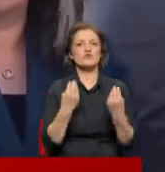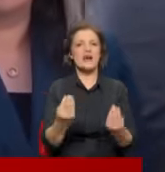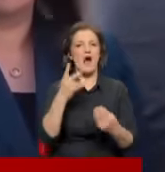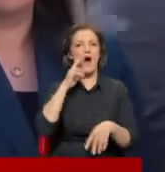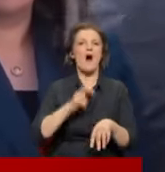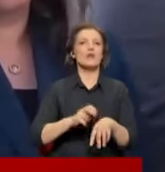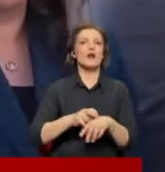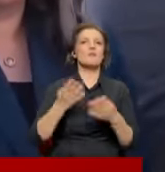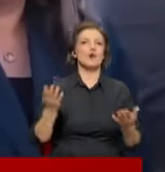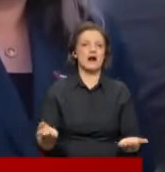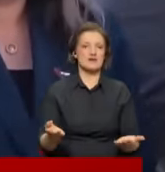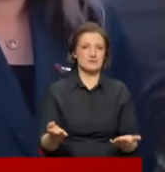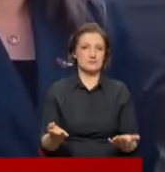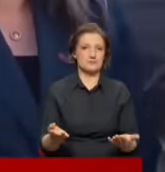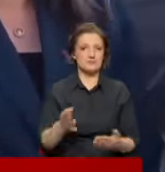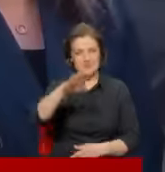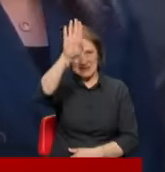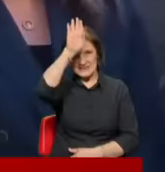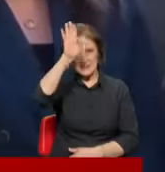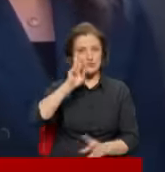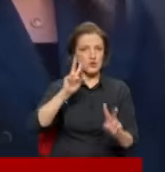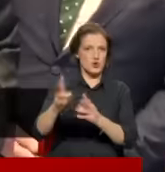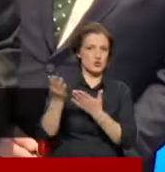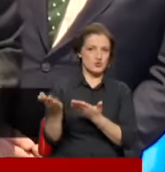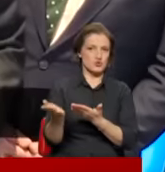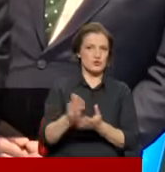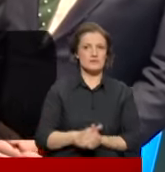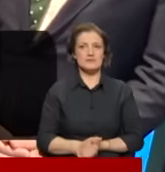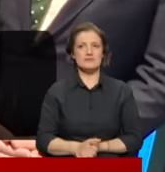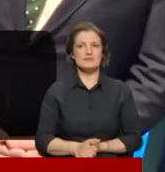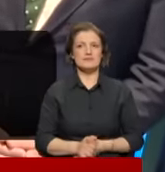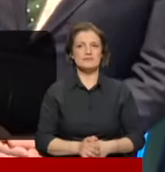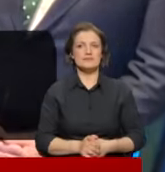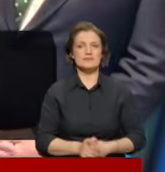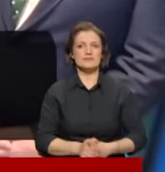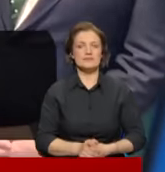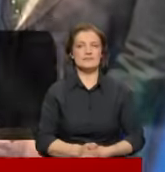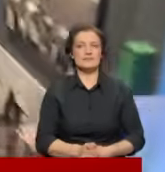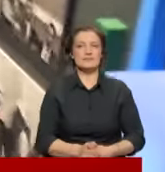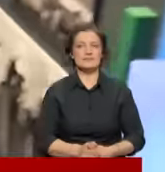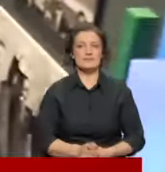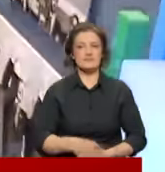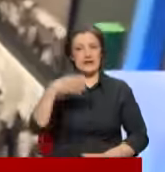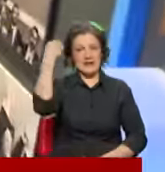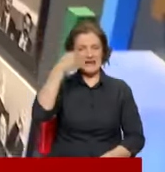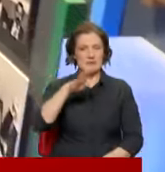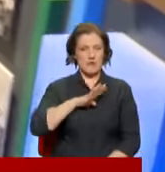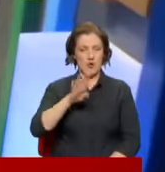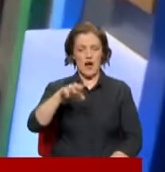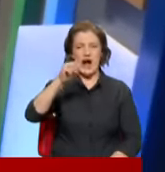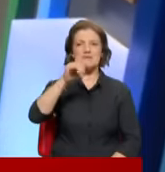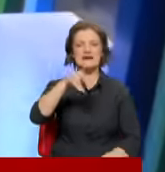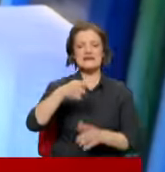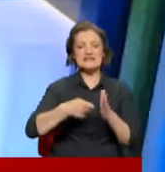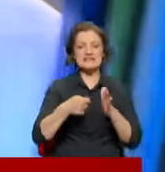bile hatırlamıyorlar. İstanbul'da görüyorsunuz. Evet biz yaptık. Ekrem İmamoğlu, AK